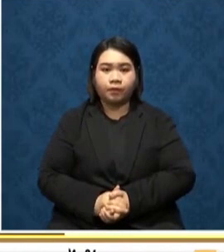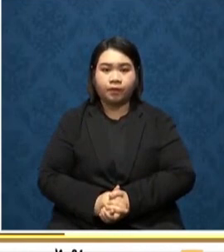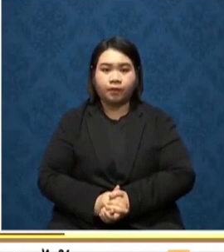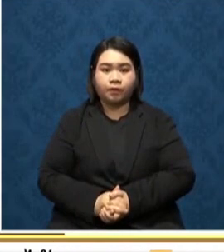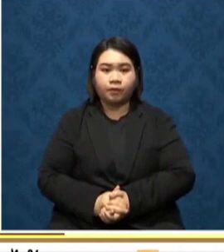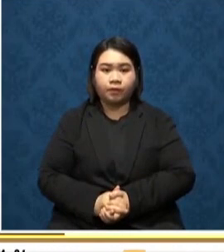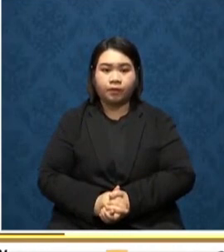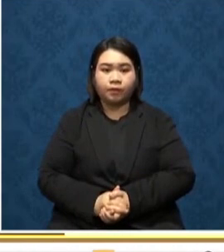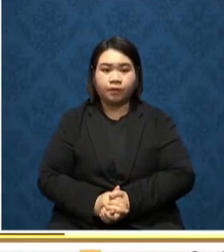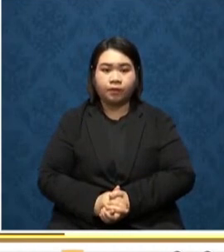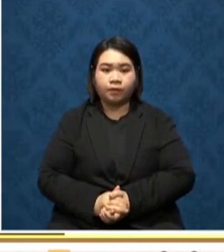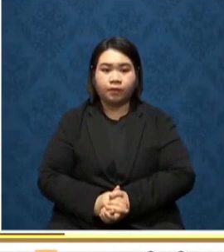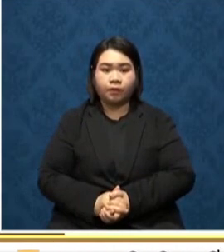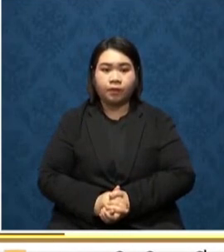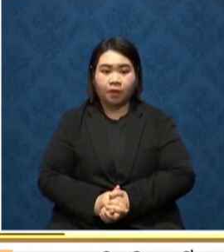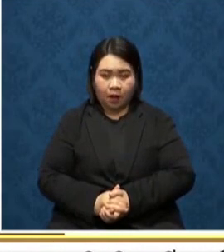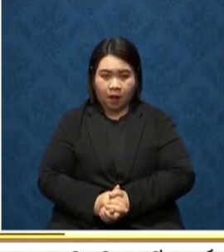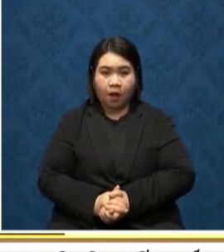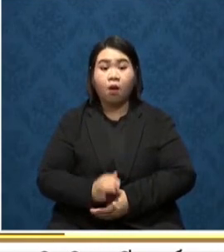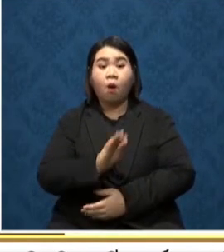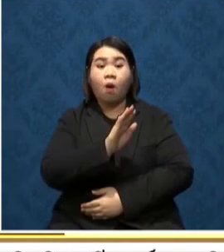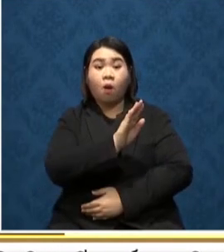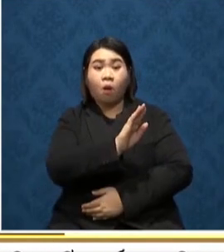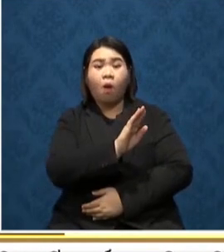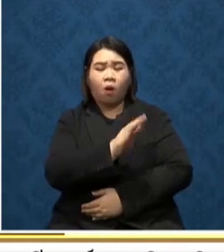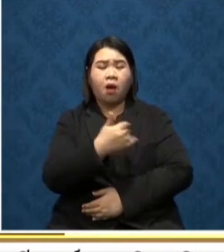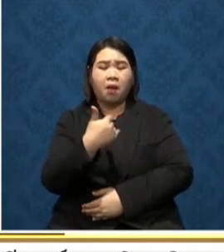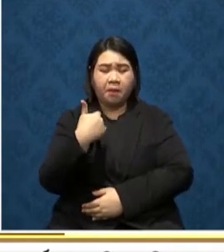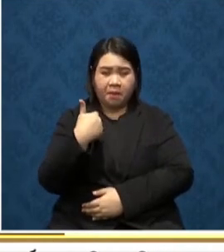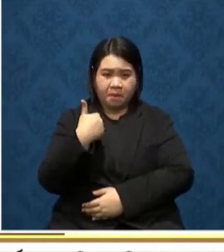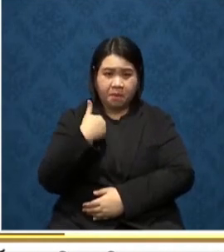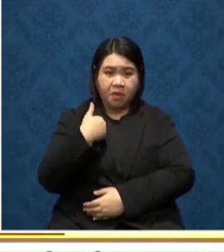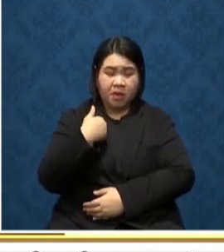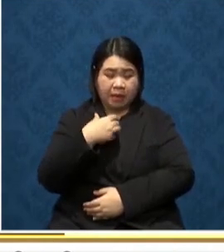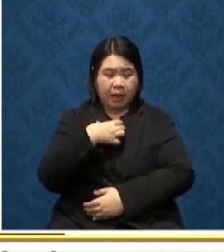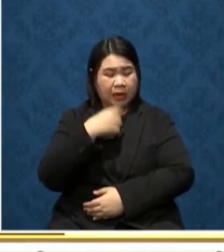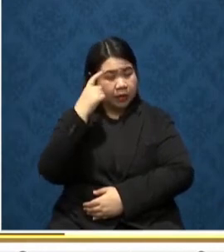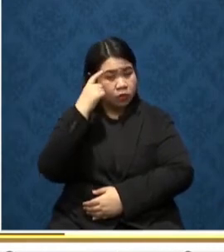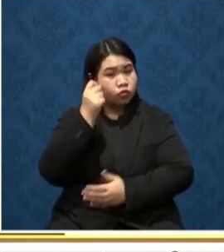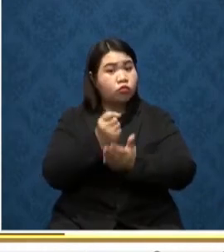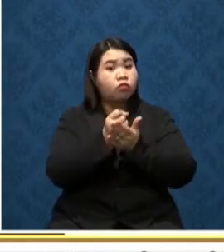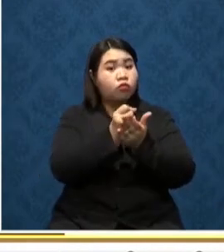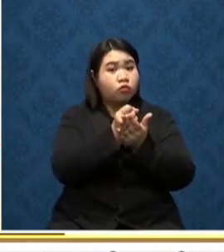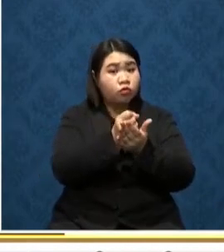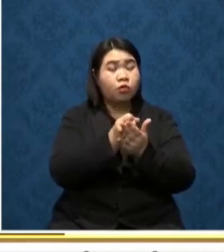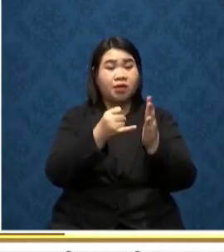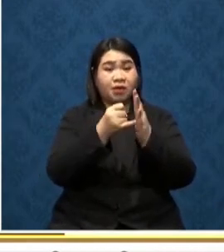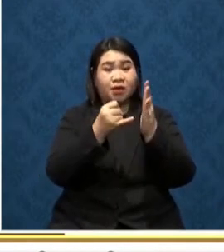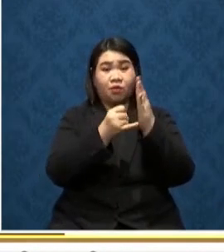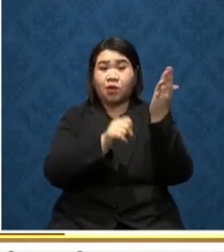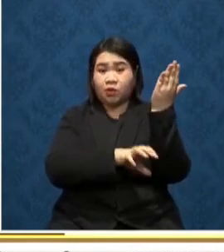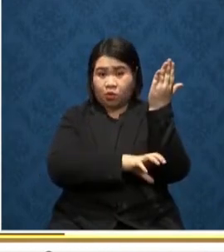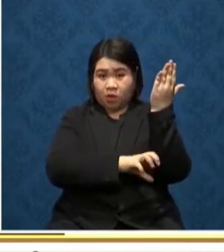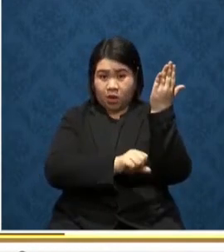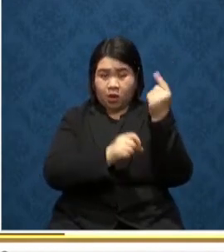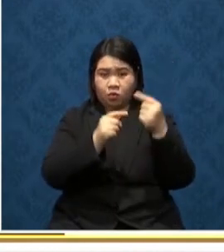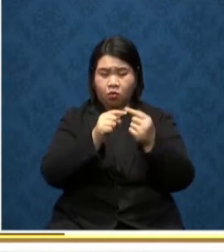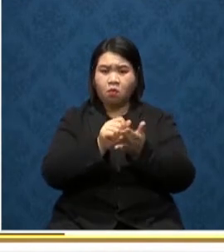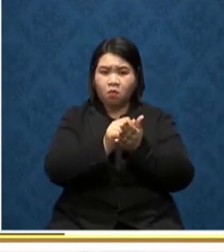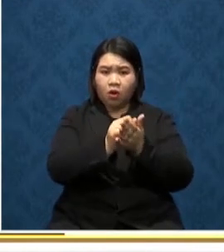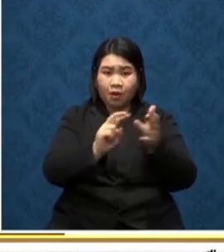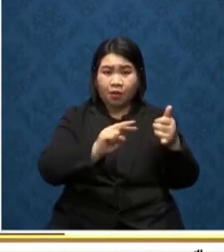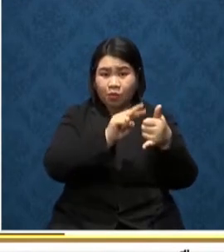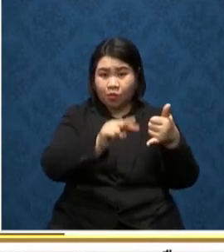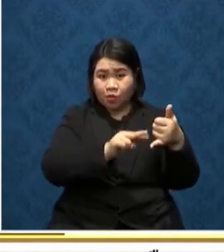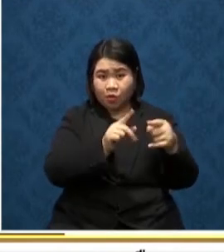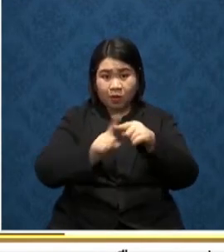บด Morgane ดของท่เจอซึ่งอยากให้พนองปจนในสองขาบได้เข้าถึงการบริการใัฐานนศ